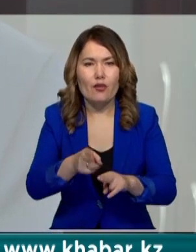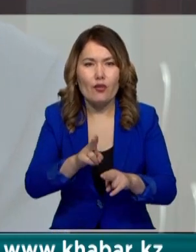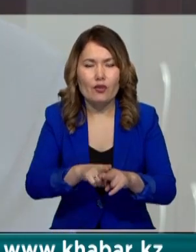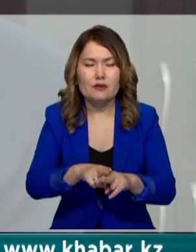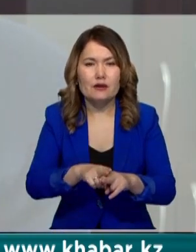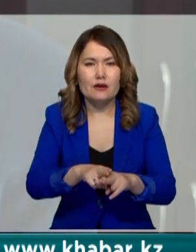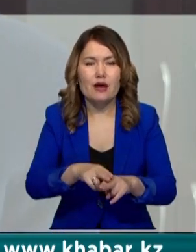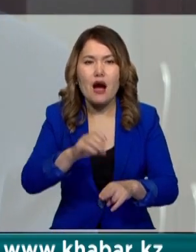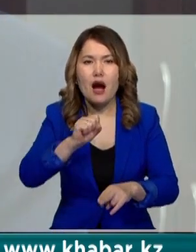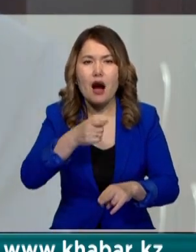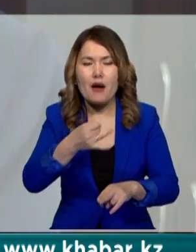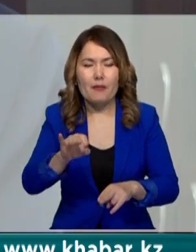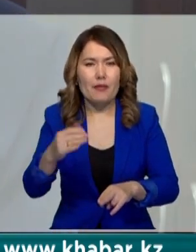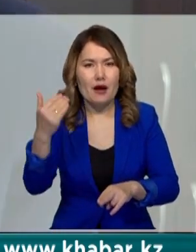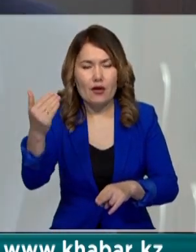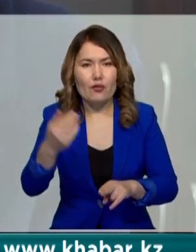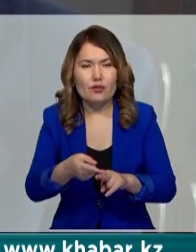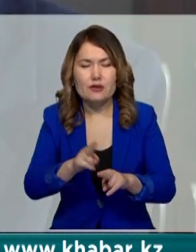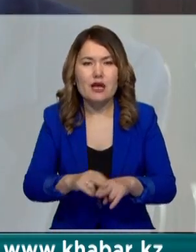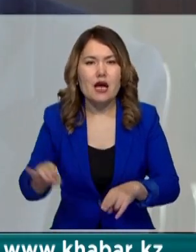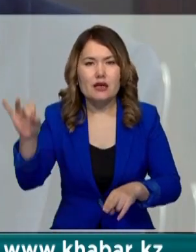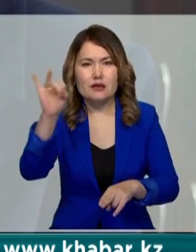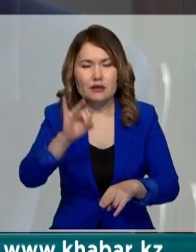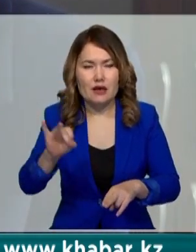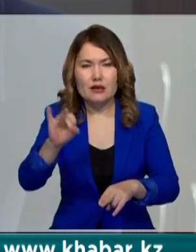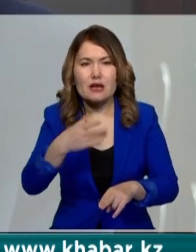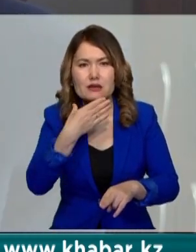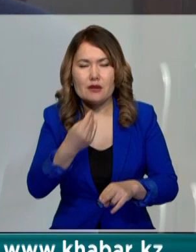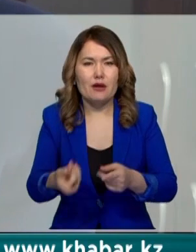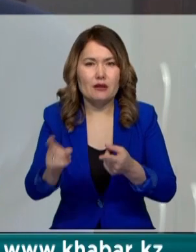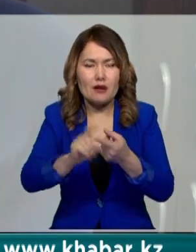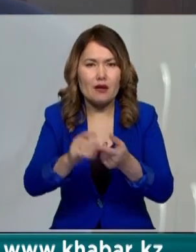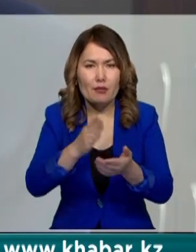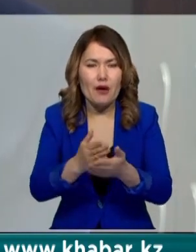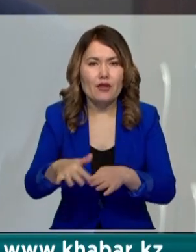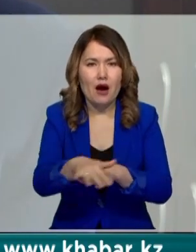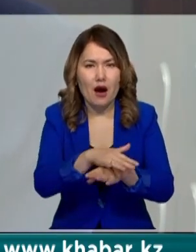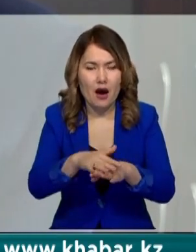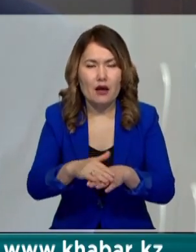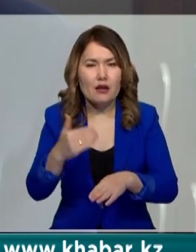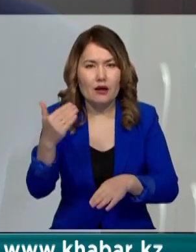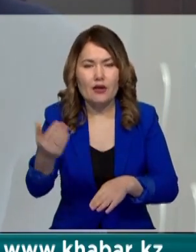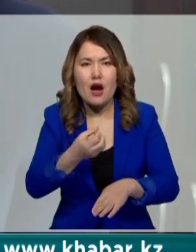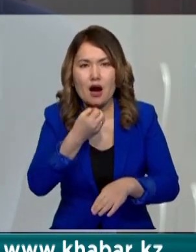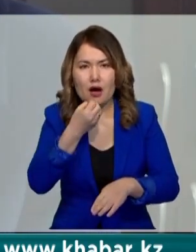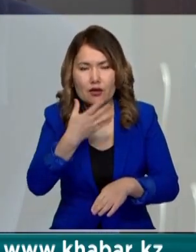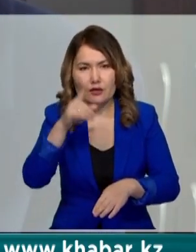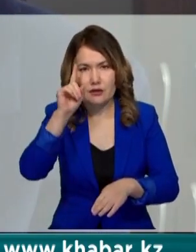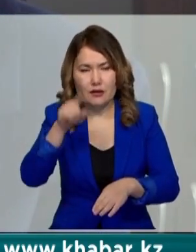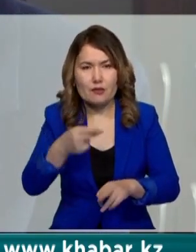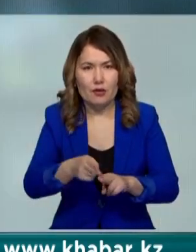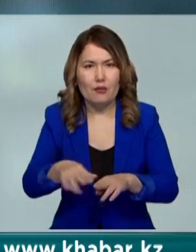келді деген бір адам бойында сезім пайда болу үшін деп халық бұны тұрғындар тарапынан қолдау табылды.